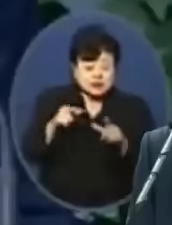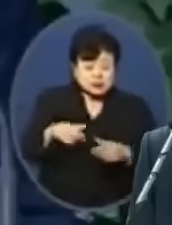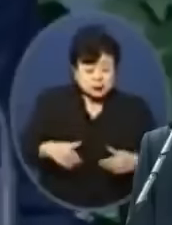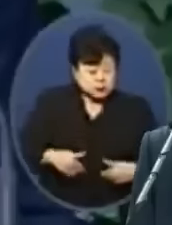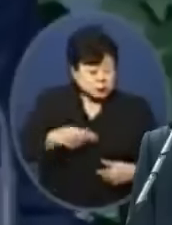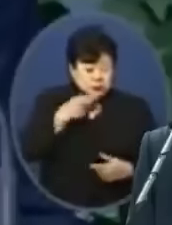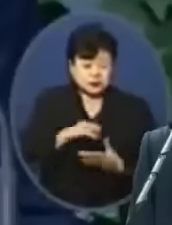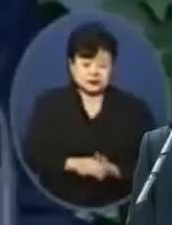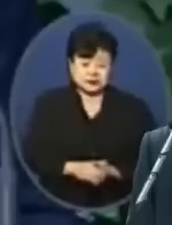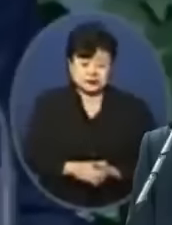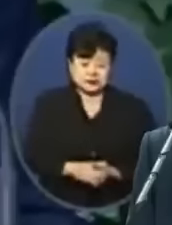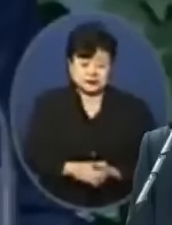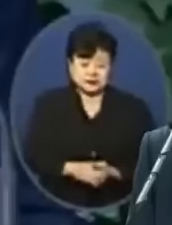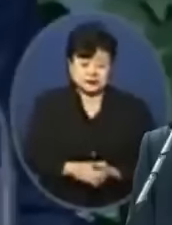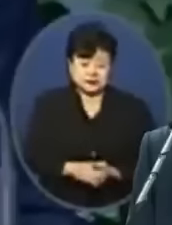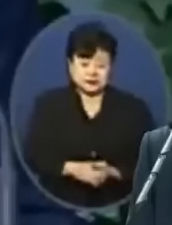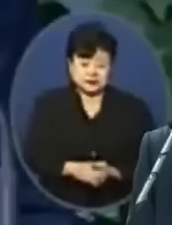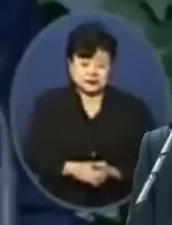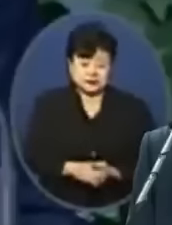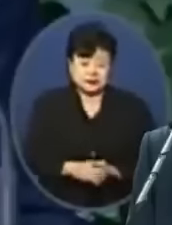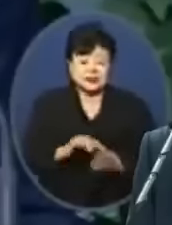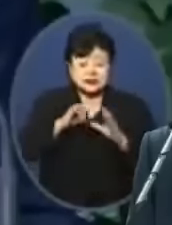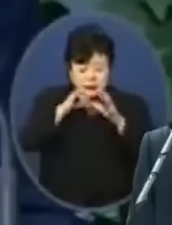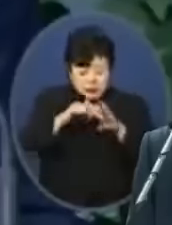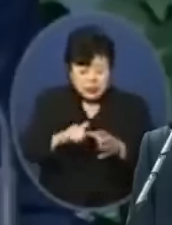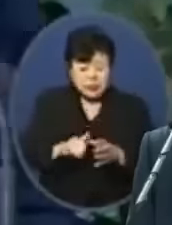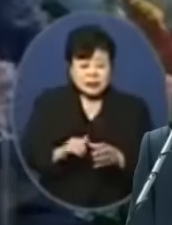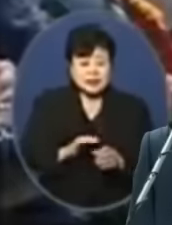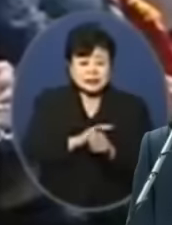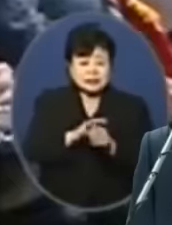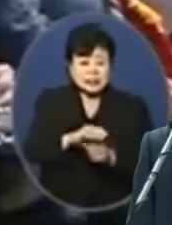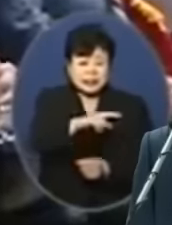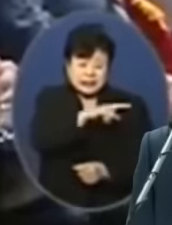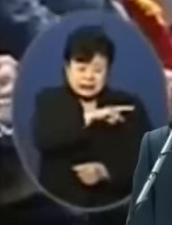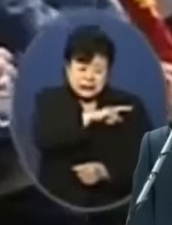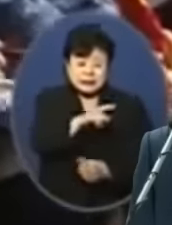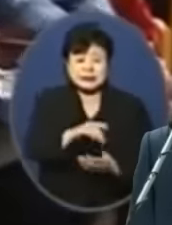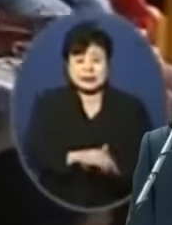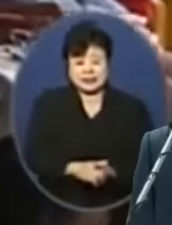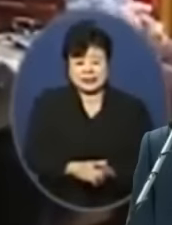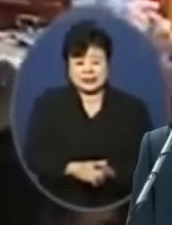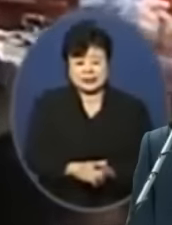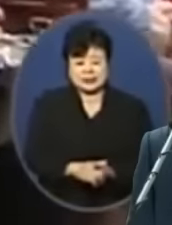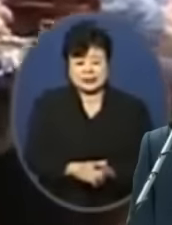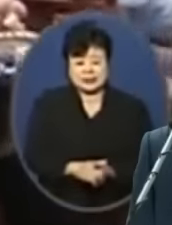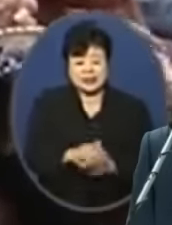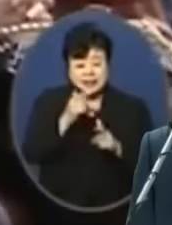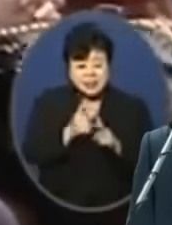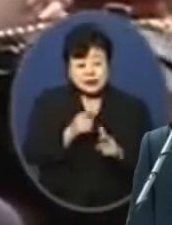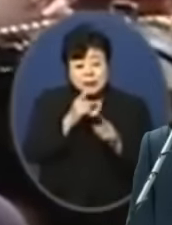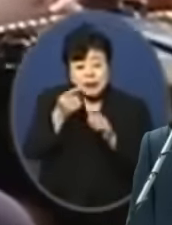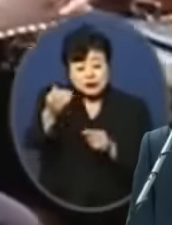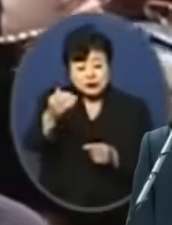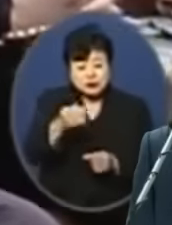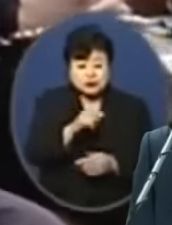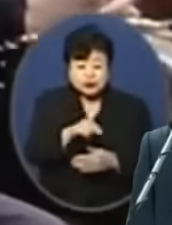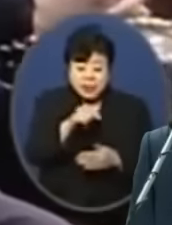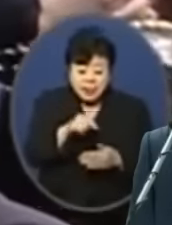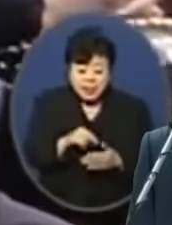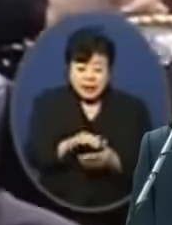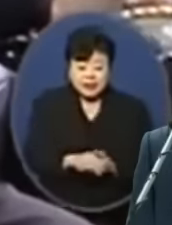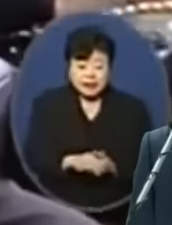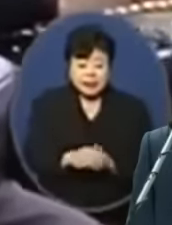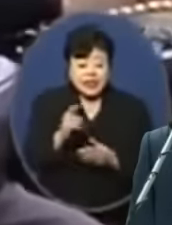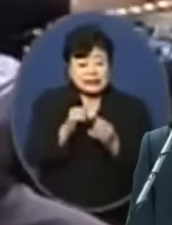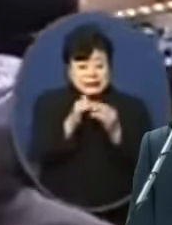필요 없습니다. 이 세상에 사랑이 제일인 것입니다. 예수님이 말씀하신 중에